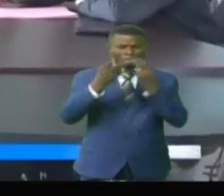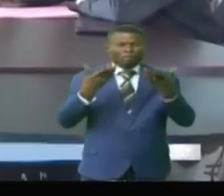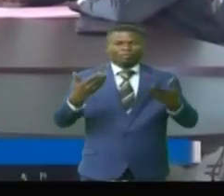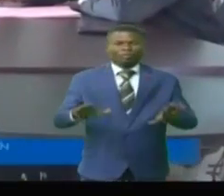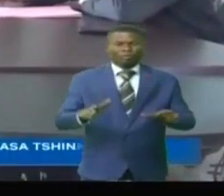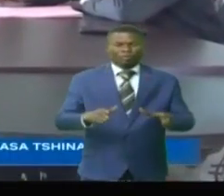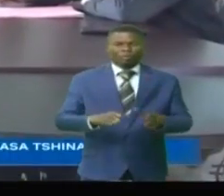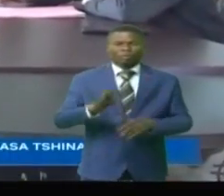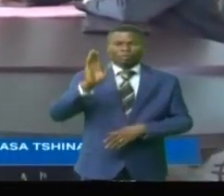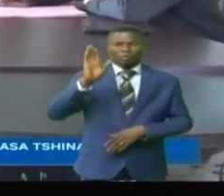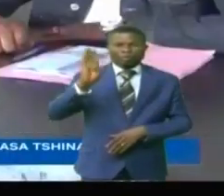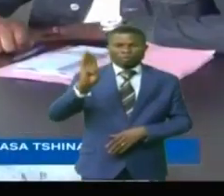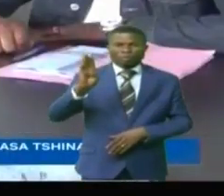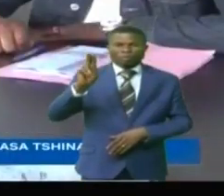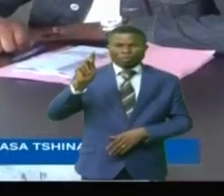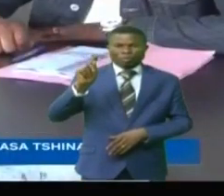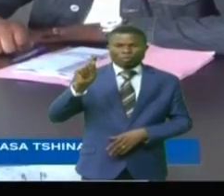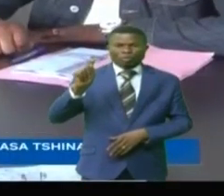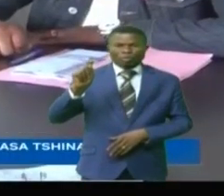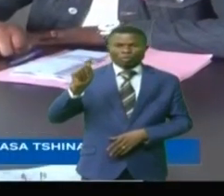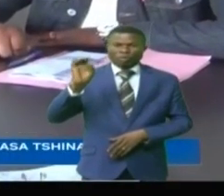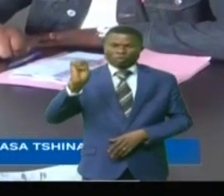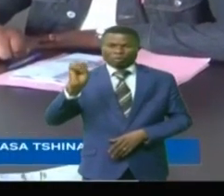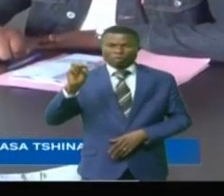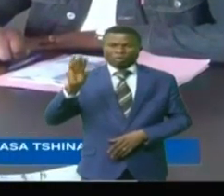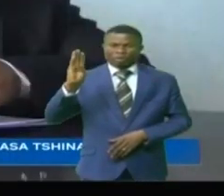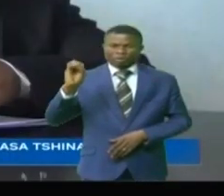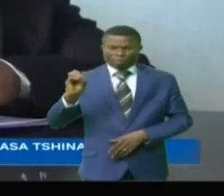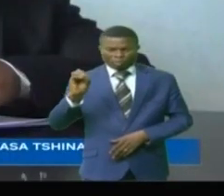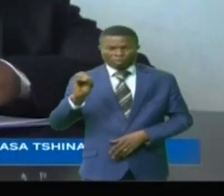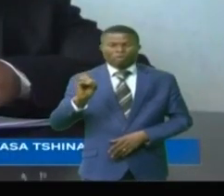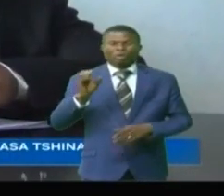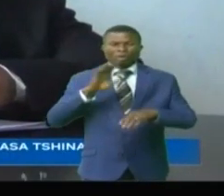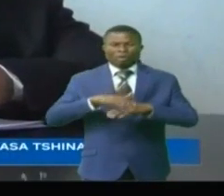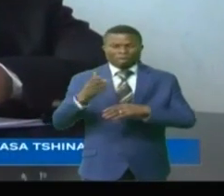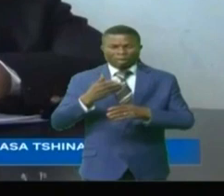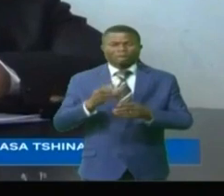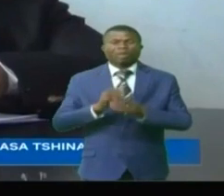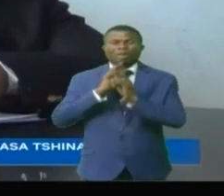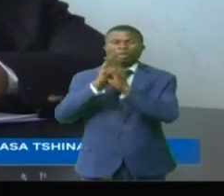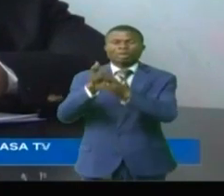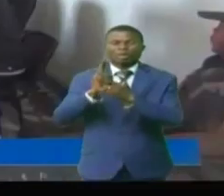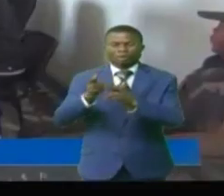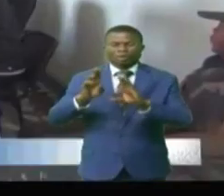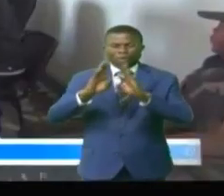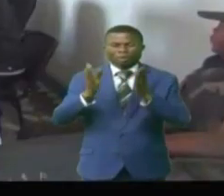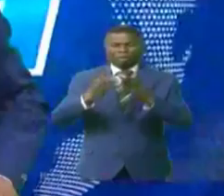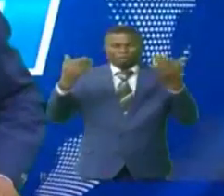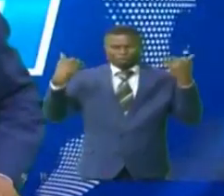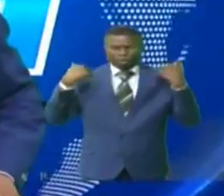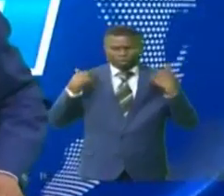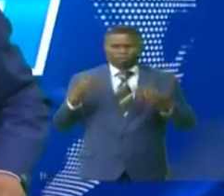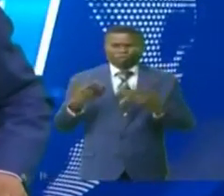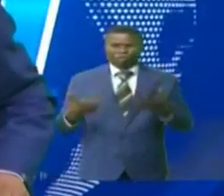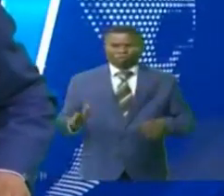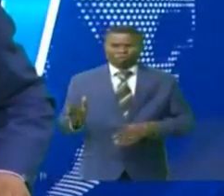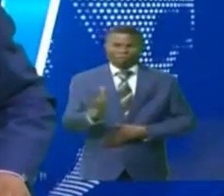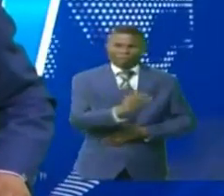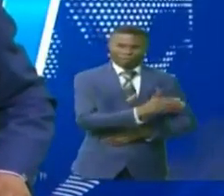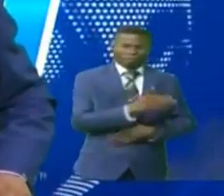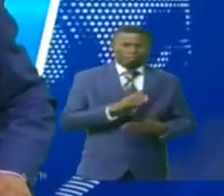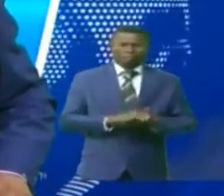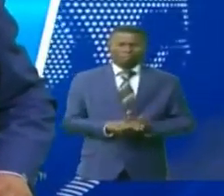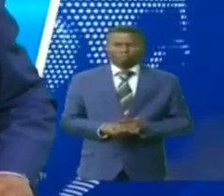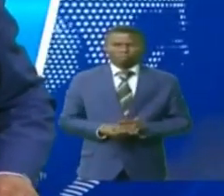à Boutembo avant de regagner Diogo pour donner le rapport acquis des droits. Autre